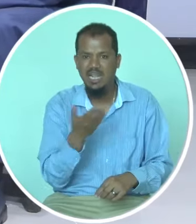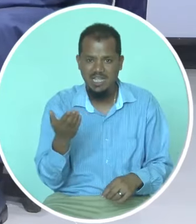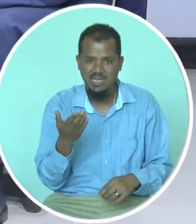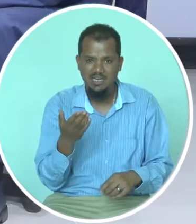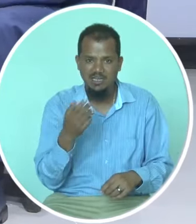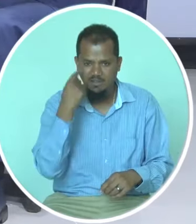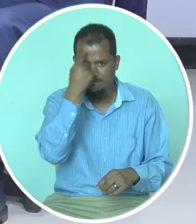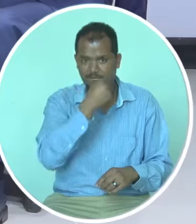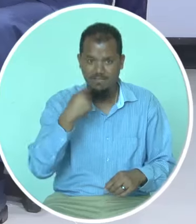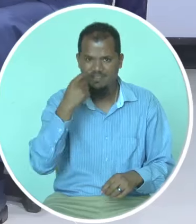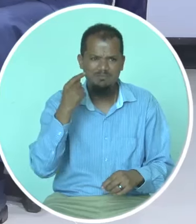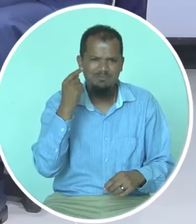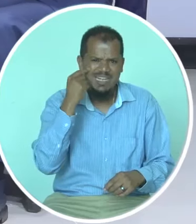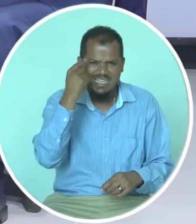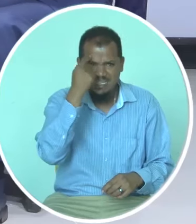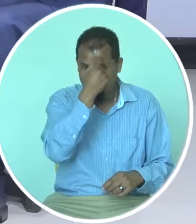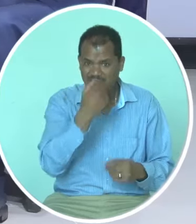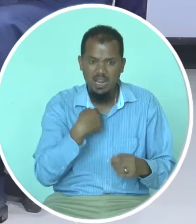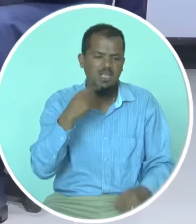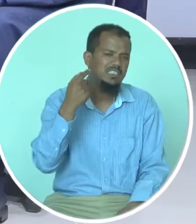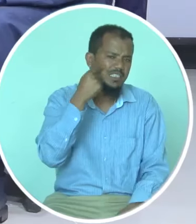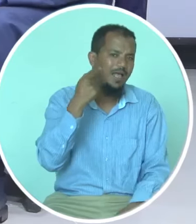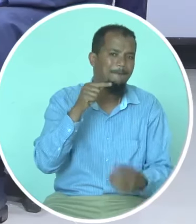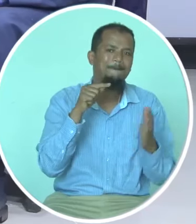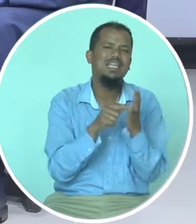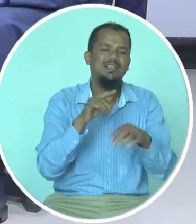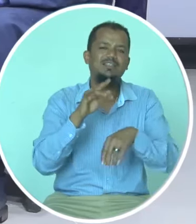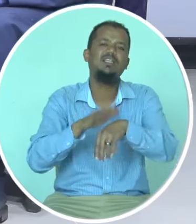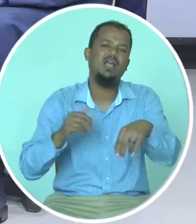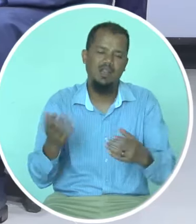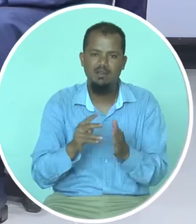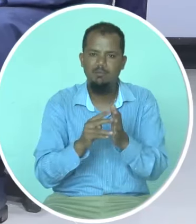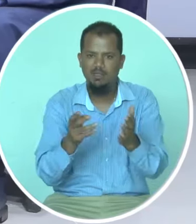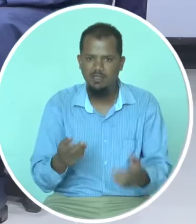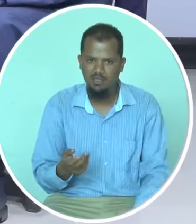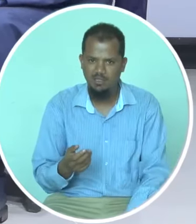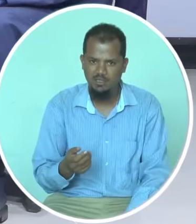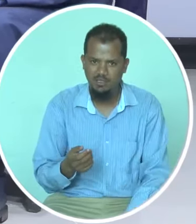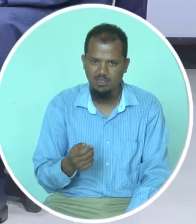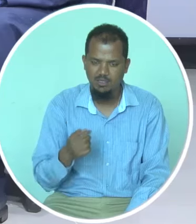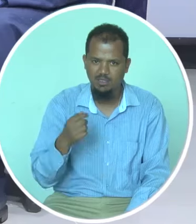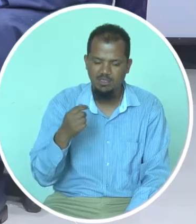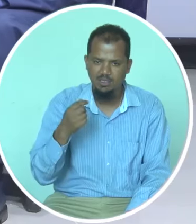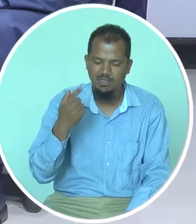ነገር ፊት ላይ ምልክት ካለ እዛ ምልክት ላይ አው ይጣራል ማለት ነው ለምሳሌ